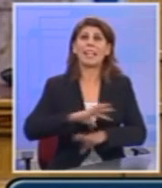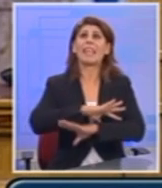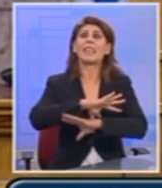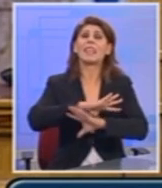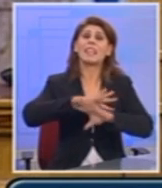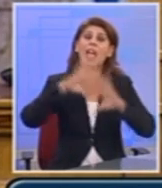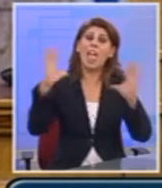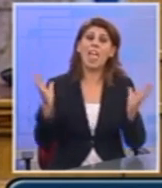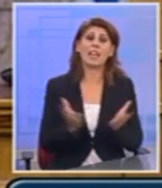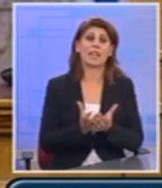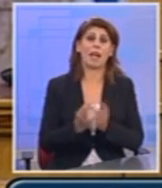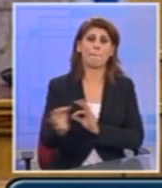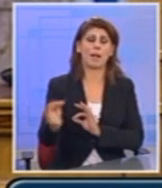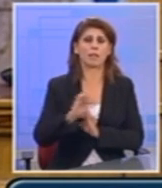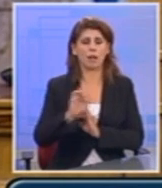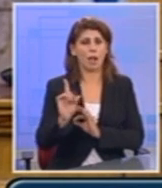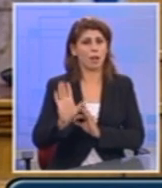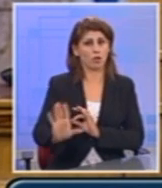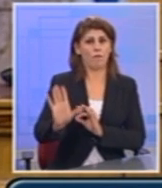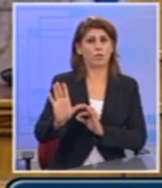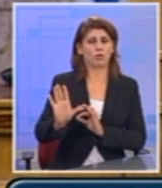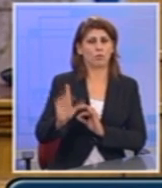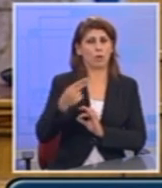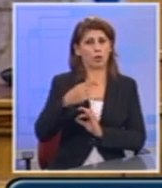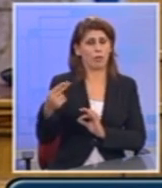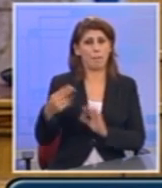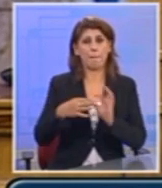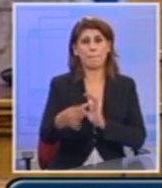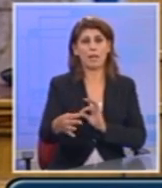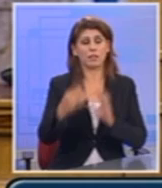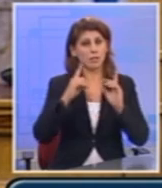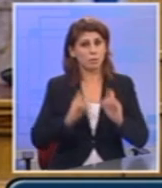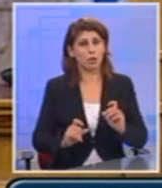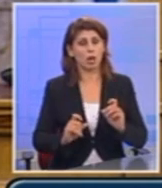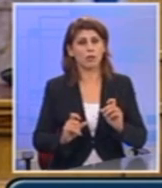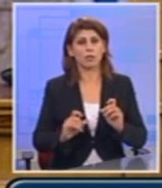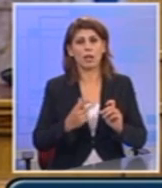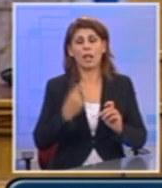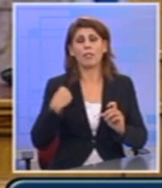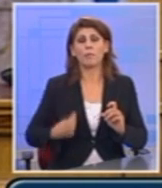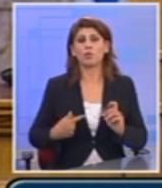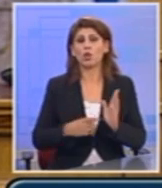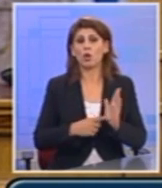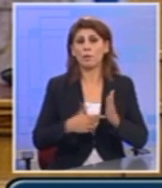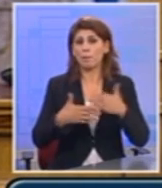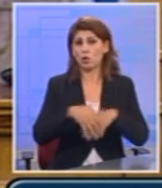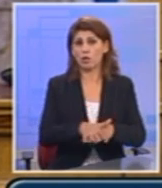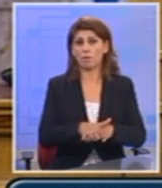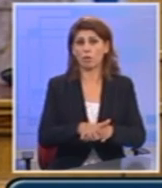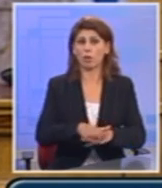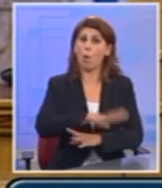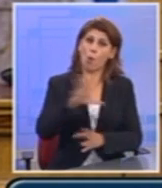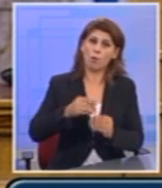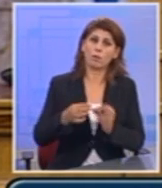απλώς επαφή μενη σστο θέμα της υποχρέωσης για δημοσιονομική προσαρμογή